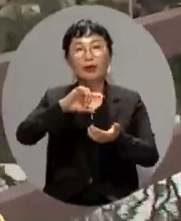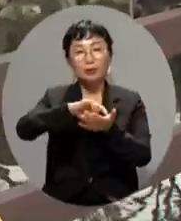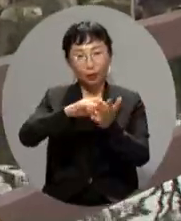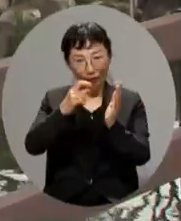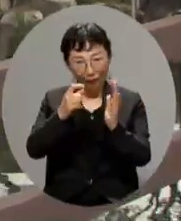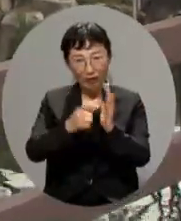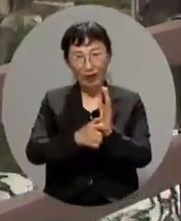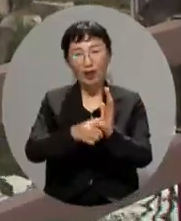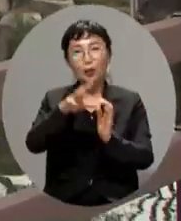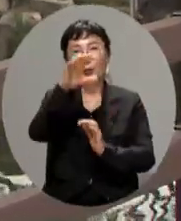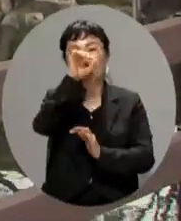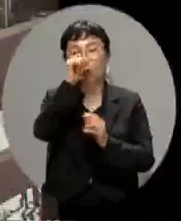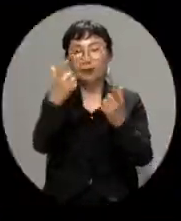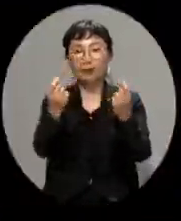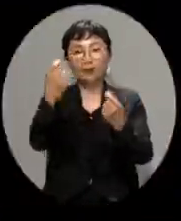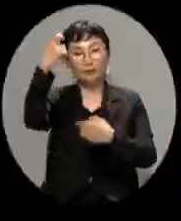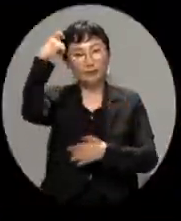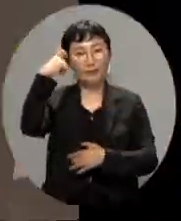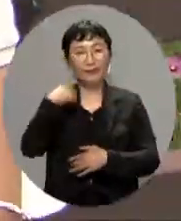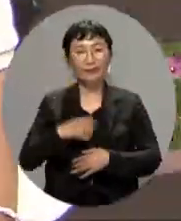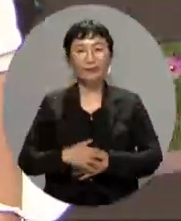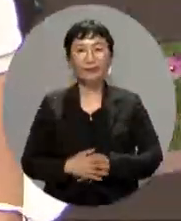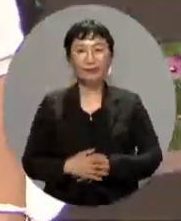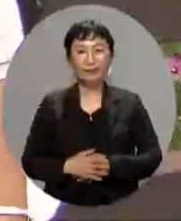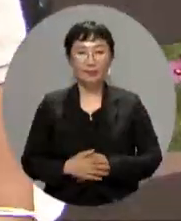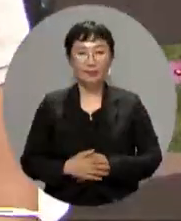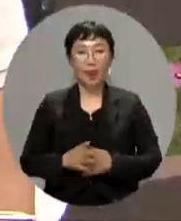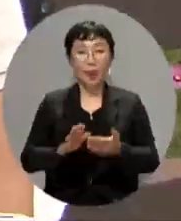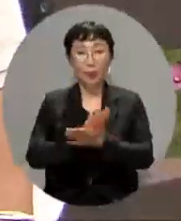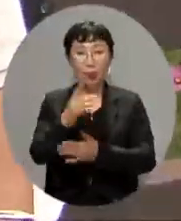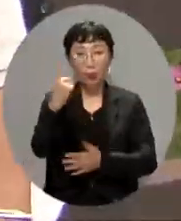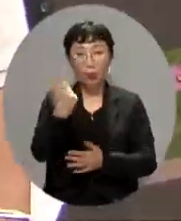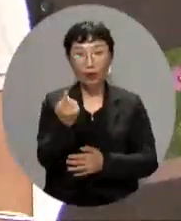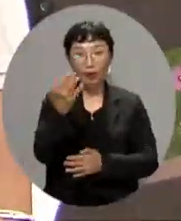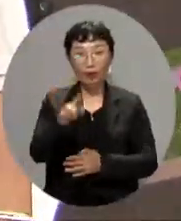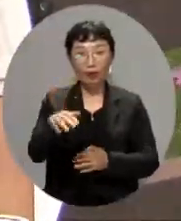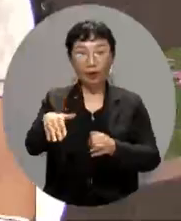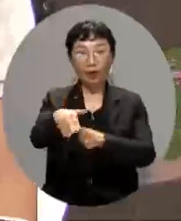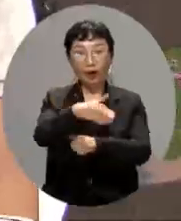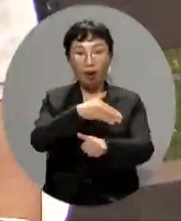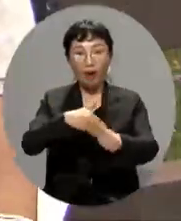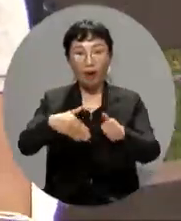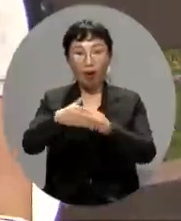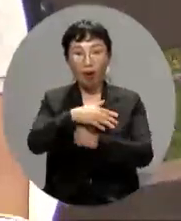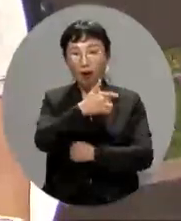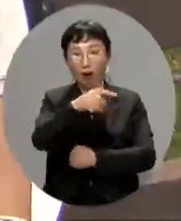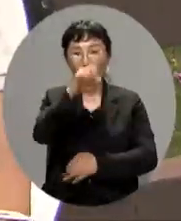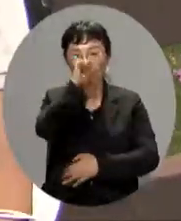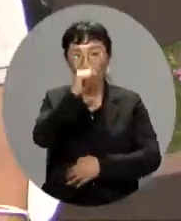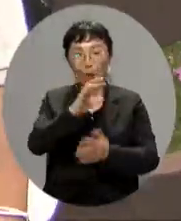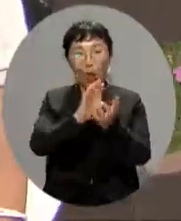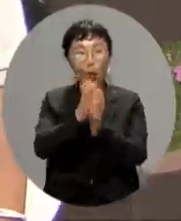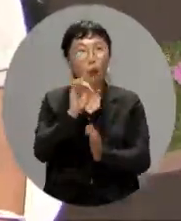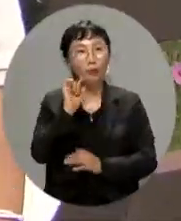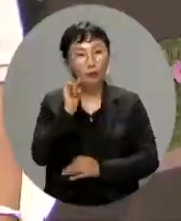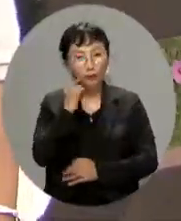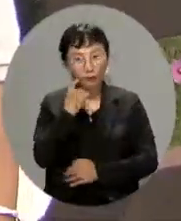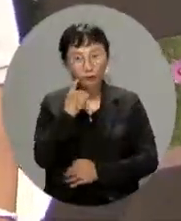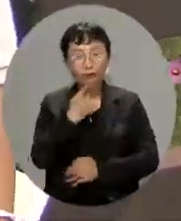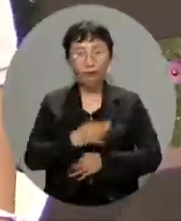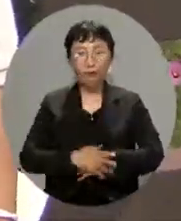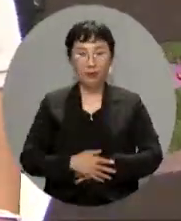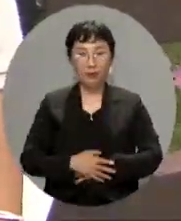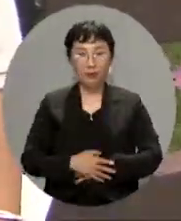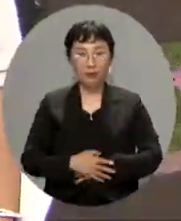적절하게 좋은 것 같아요. 날씨가. 놀러 왔는데 와서 보니까 이렇게 또 축제를 하네요. 옷도 이쁘고. 그래서 지금